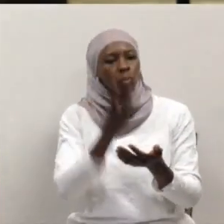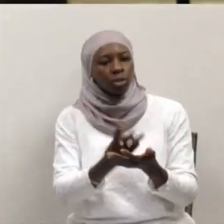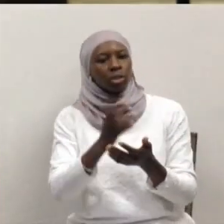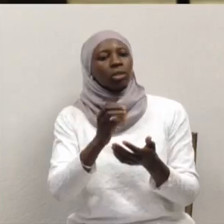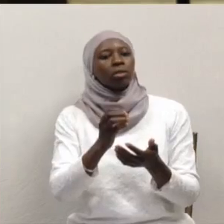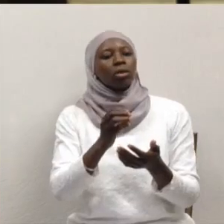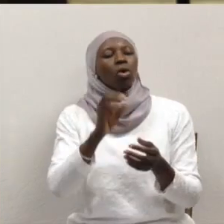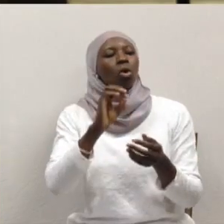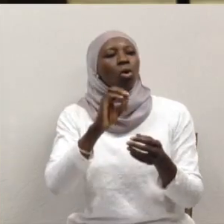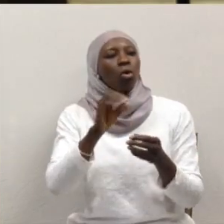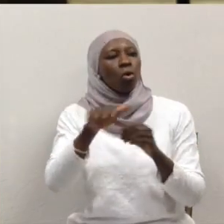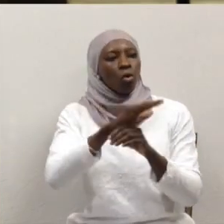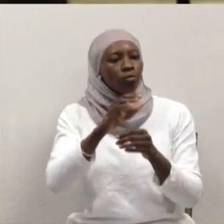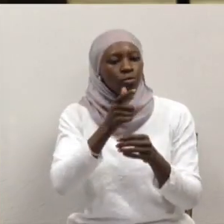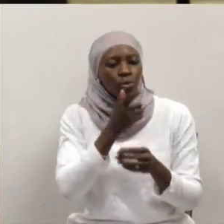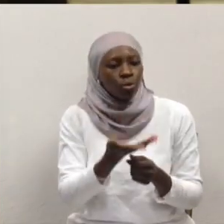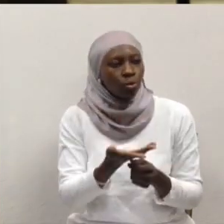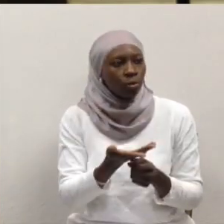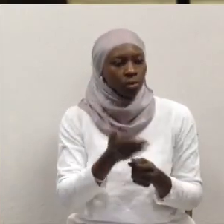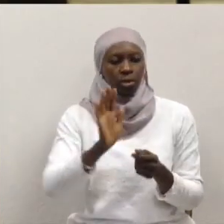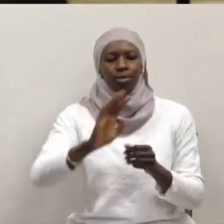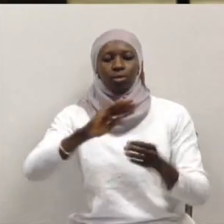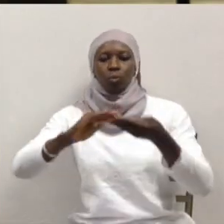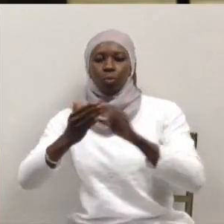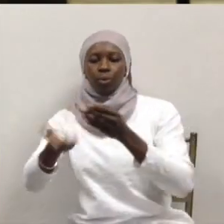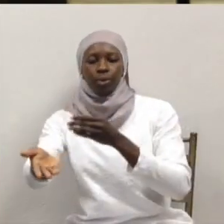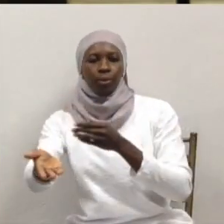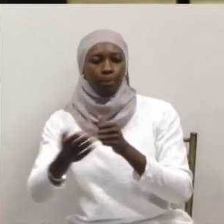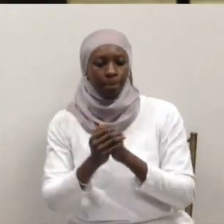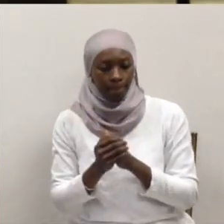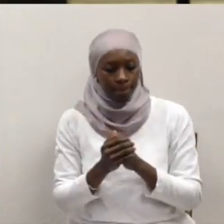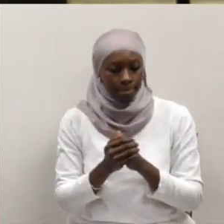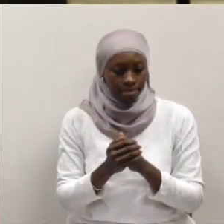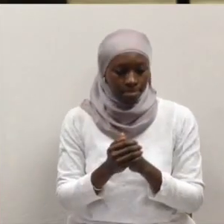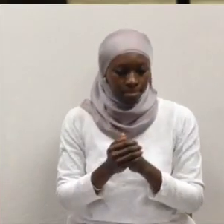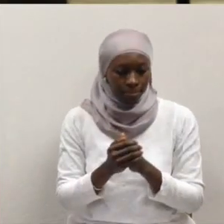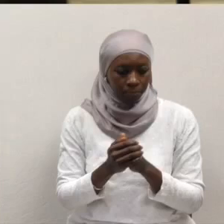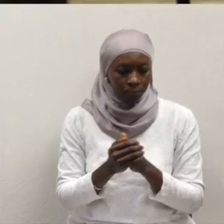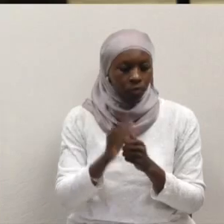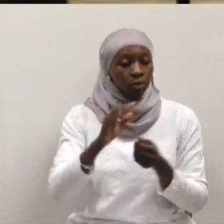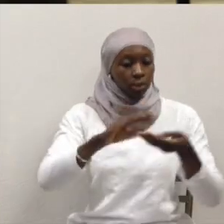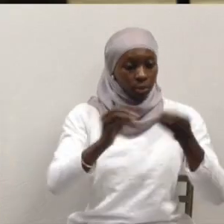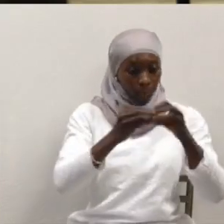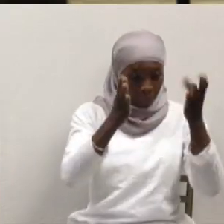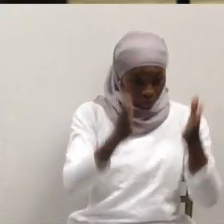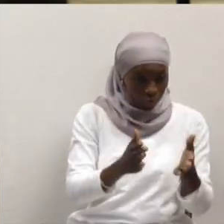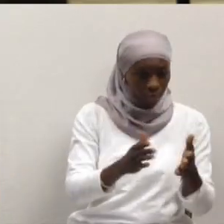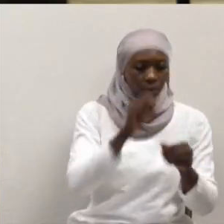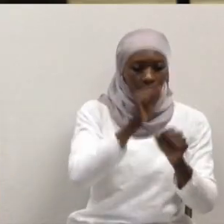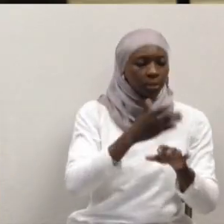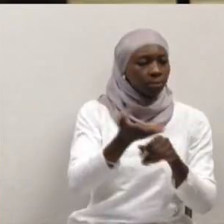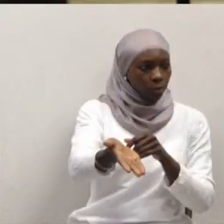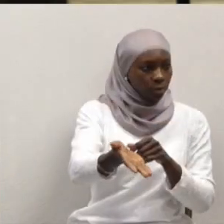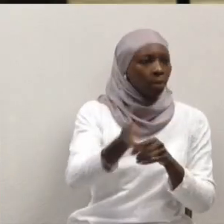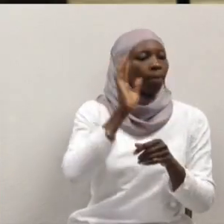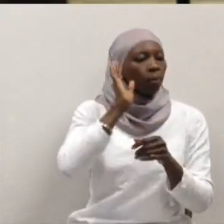His community. وَيَكُونَ الرَّسُولُ عَلَيْكُمْ شَهِيدًا. So that the messenger sallallahu alaihi wasallam will